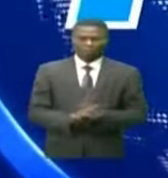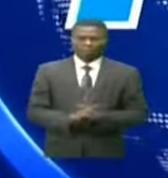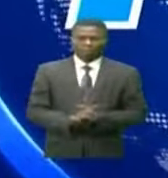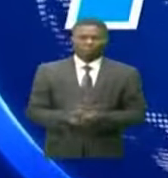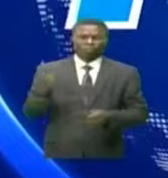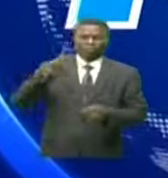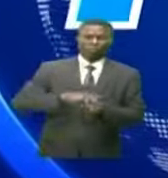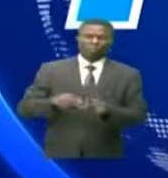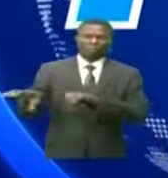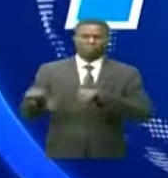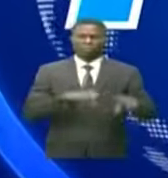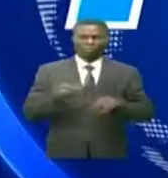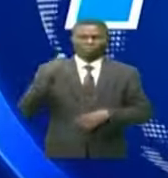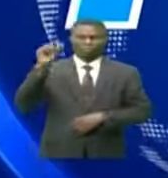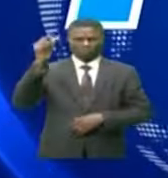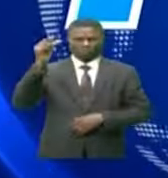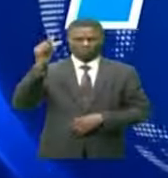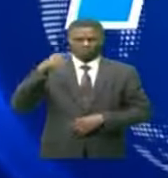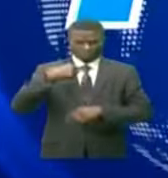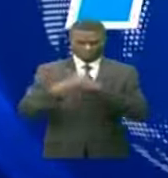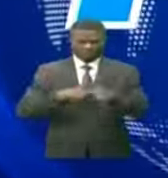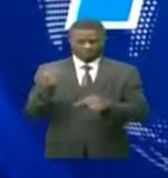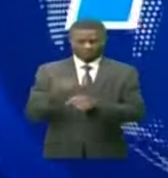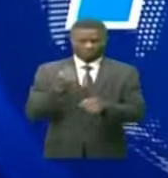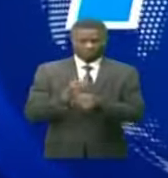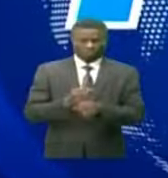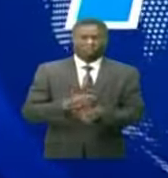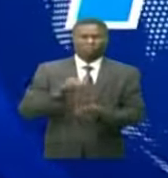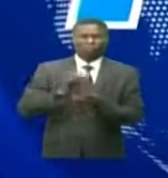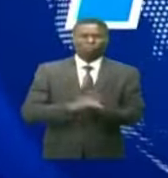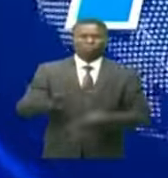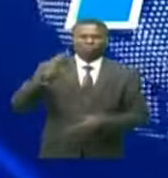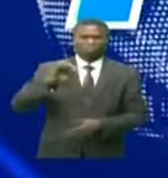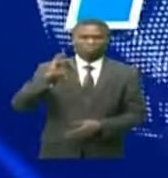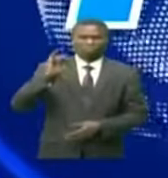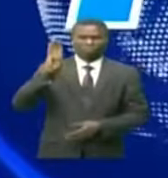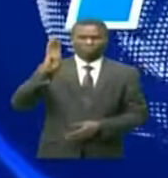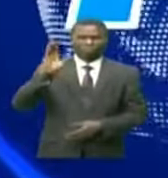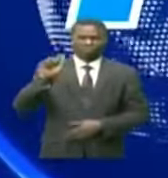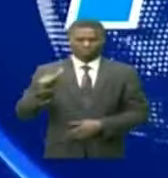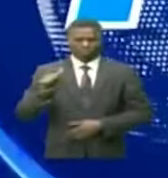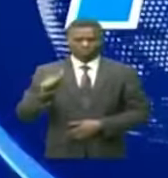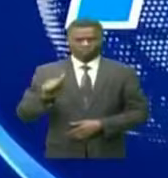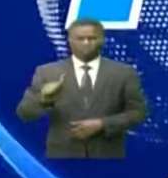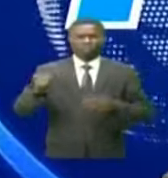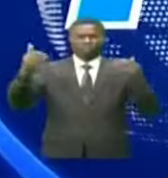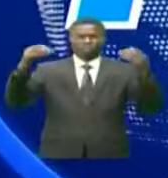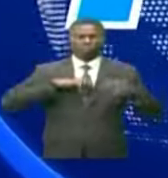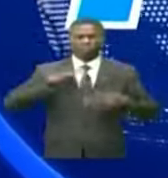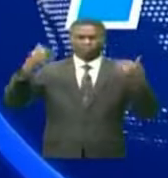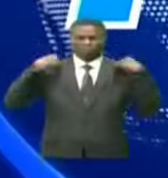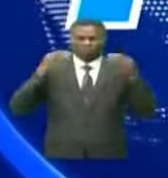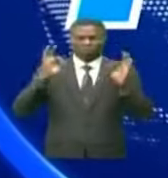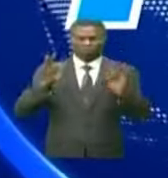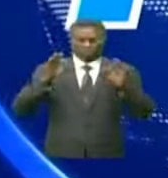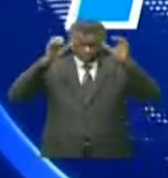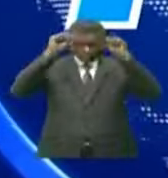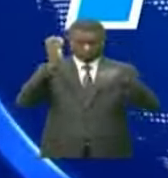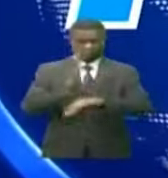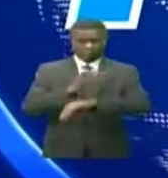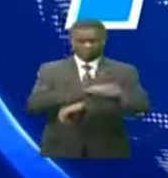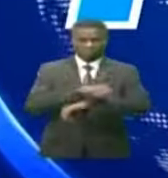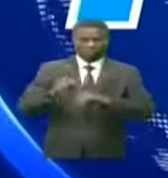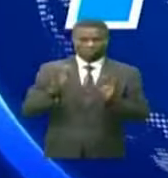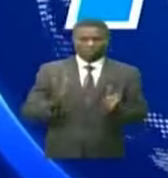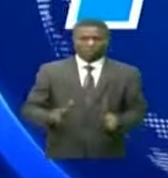des activités de la minière de Bakwangamiba, c'est le credo de l'actuel comité dirigeant. Le président du conseil